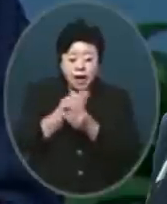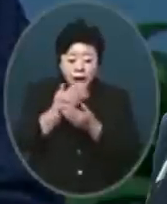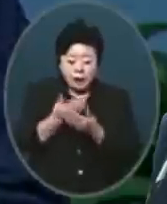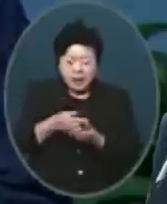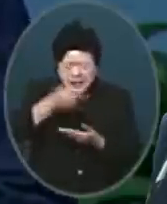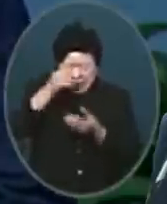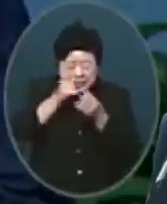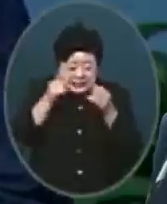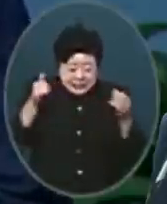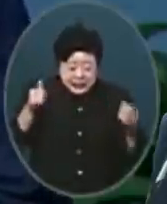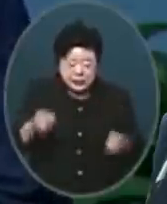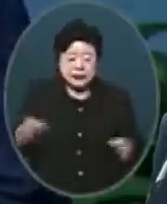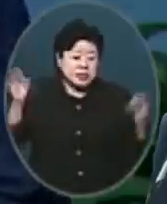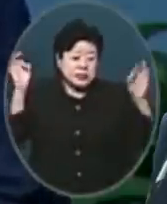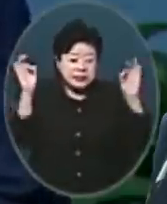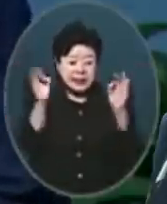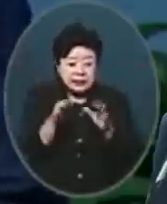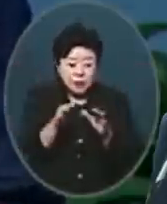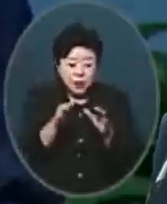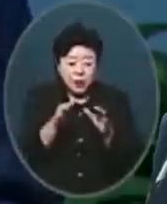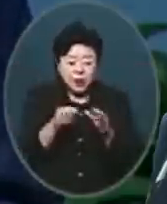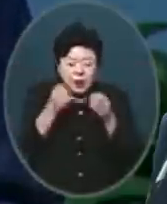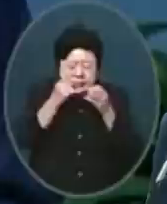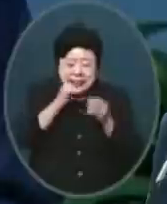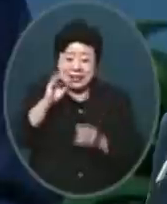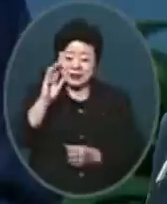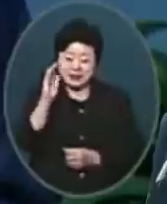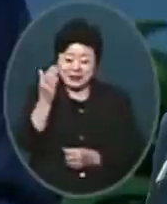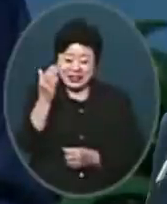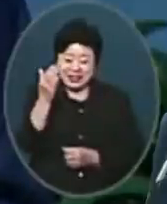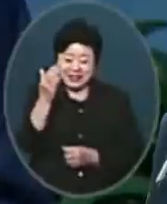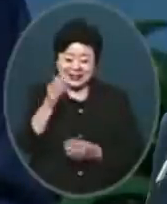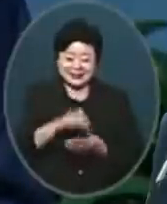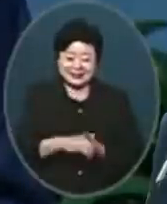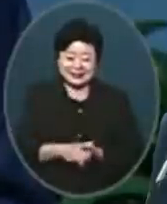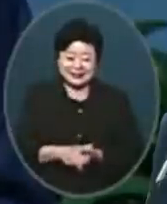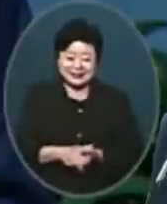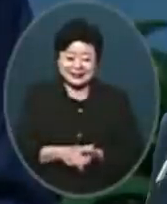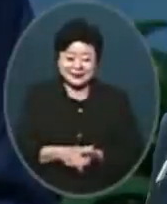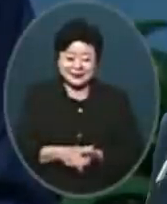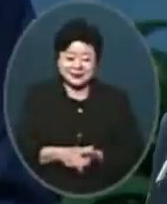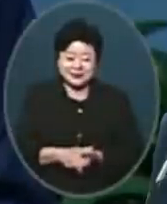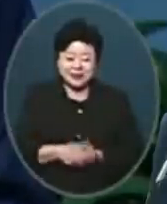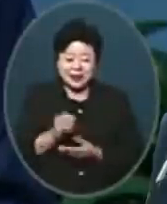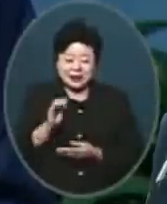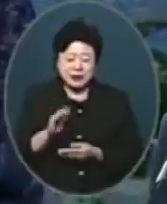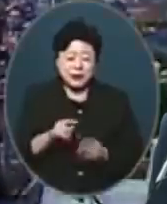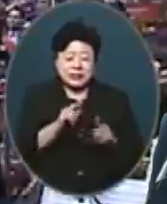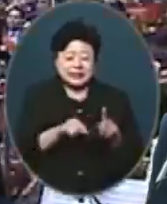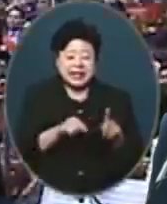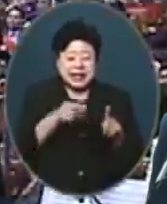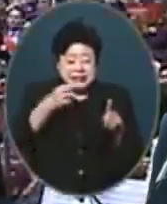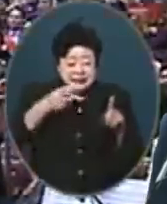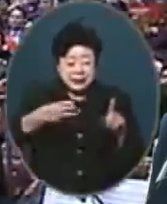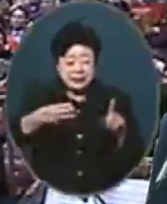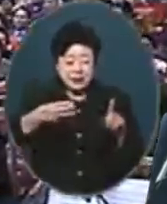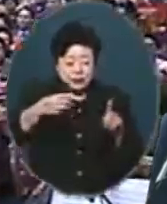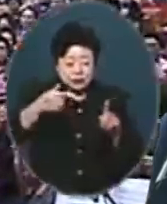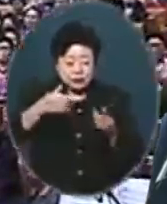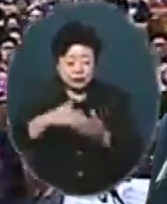옛사람은 사라지고 새사람이 되는 것입니다. 에베소 1장 3절로 6절에